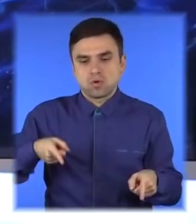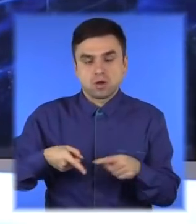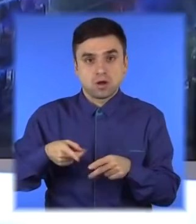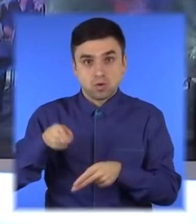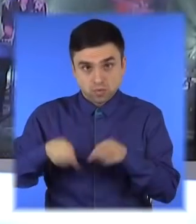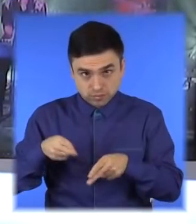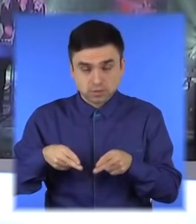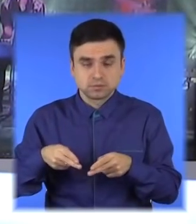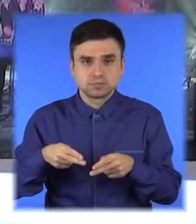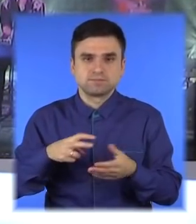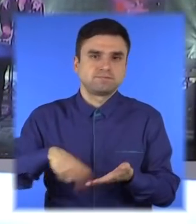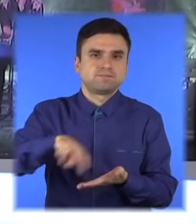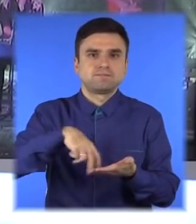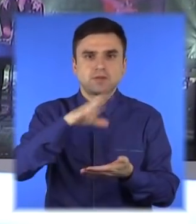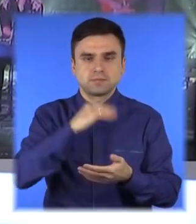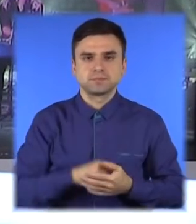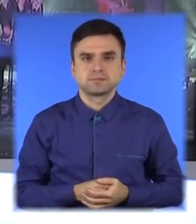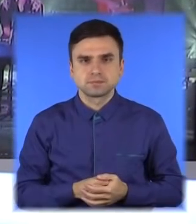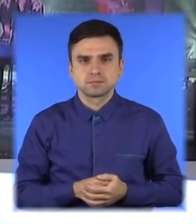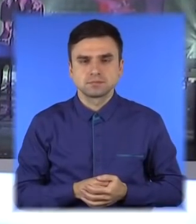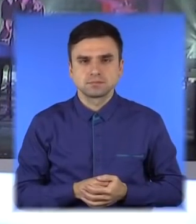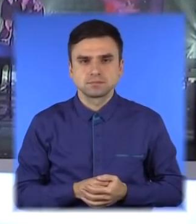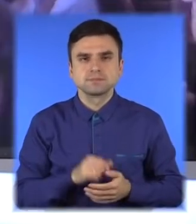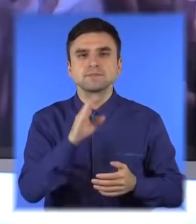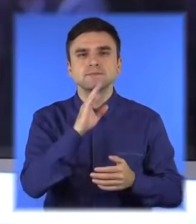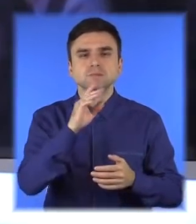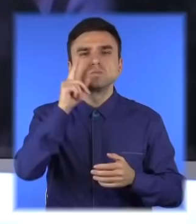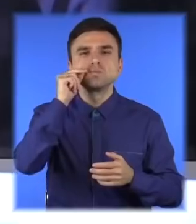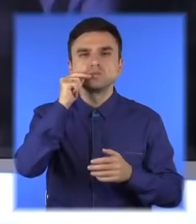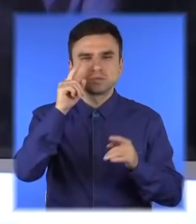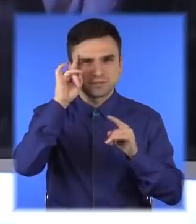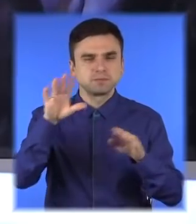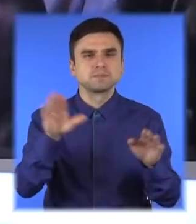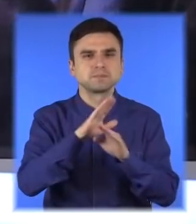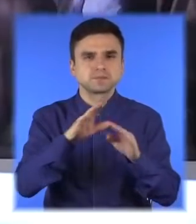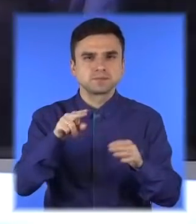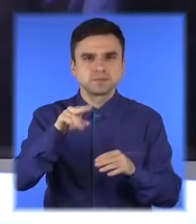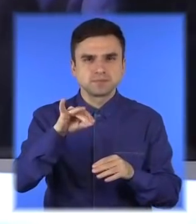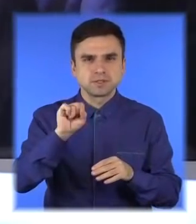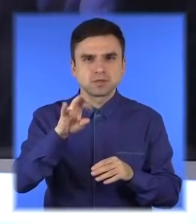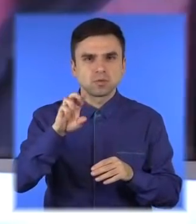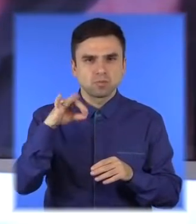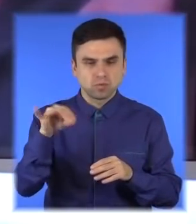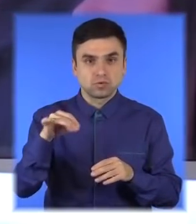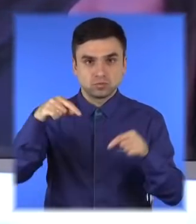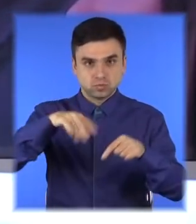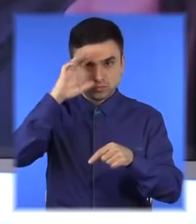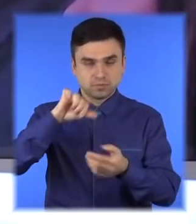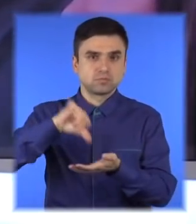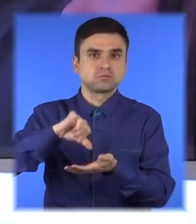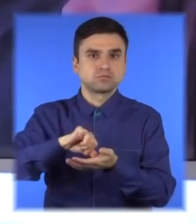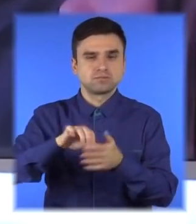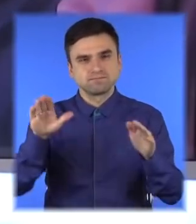Піанобой вперше виступив у Кривому Розі. 9 листопада у театрі Шевченка музикант Дмитро Шуров, більш відомий як